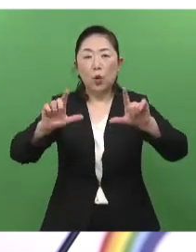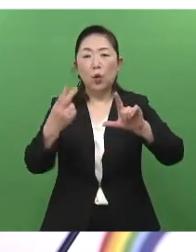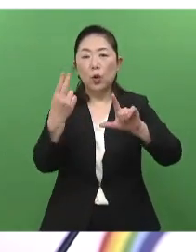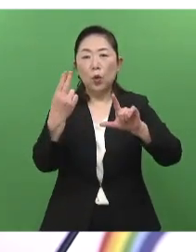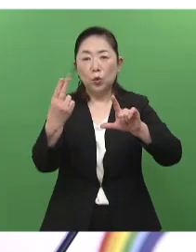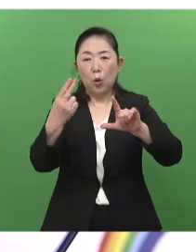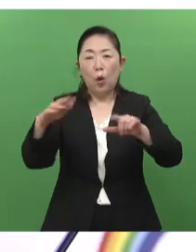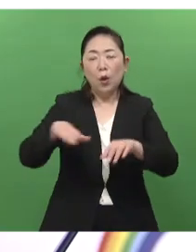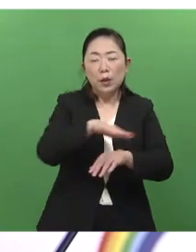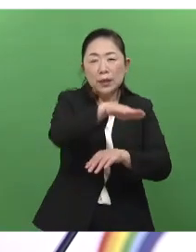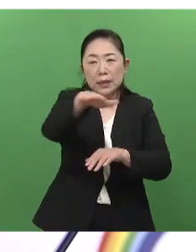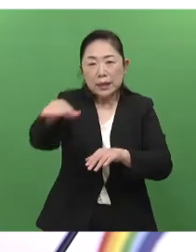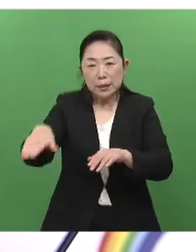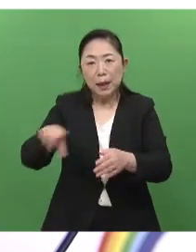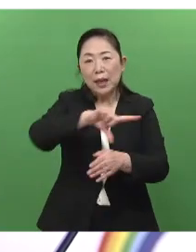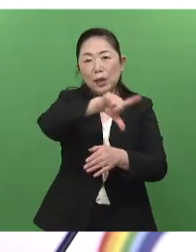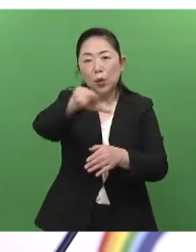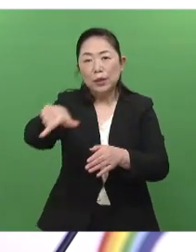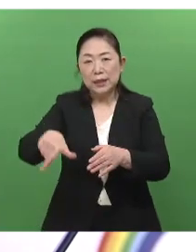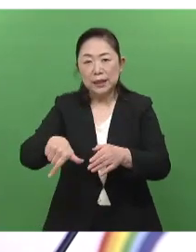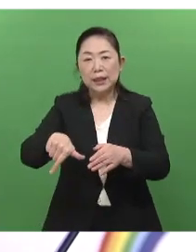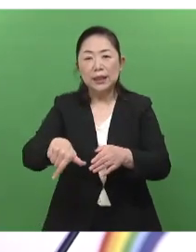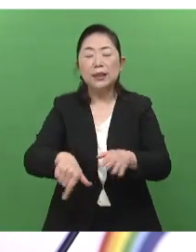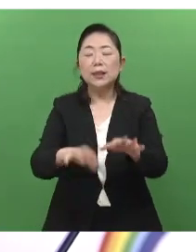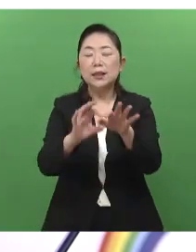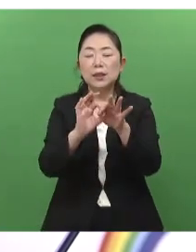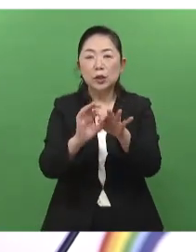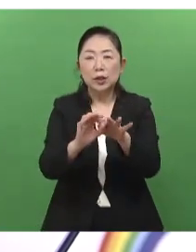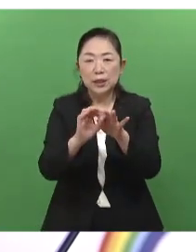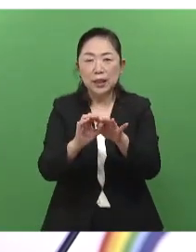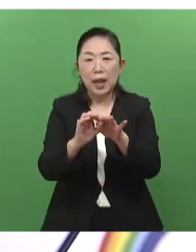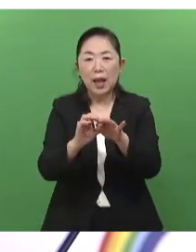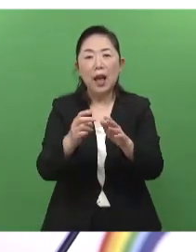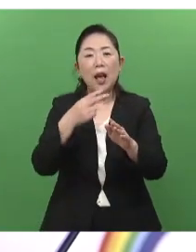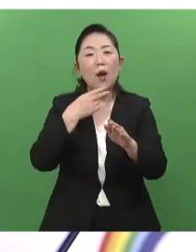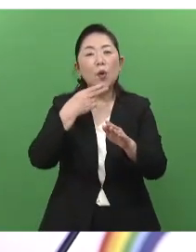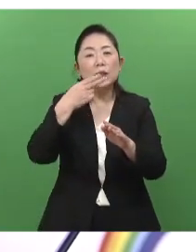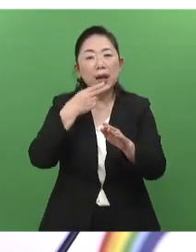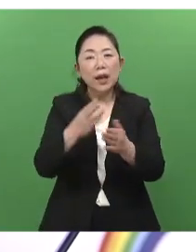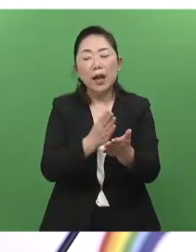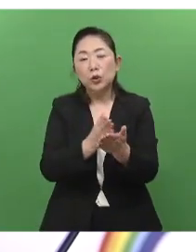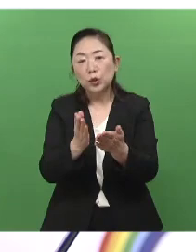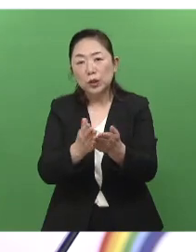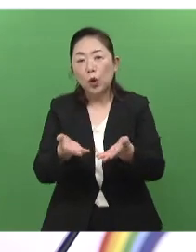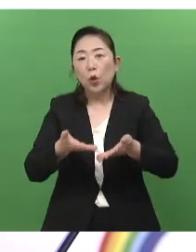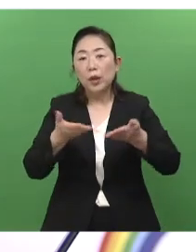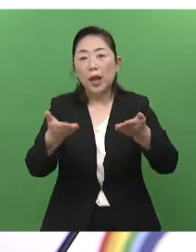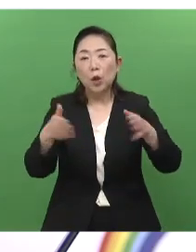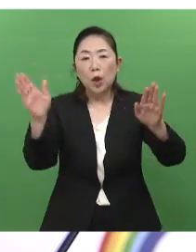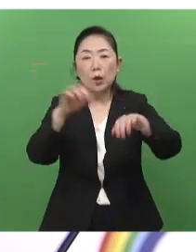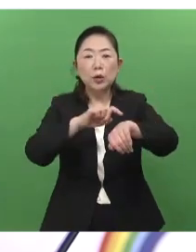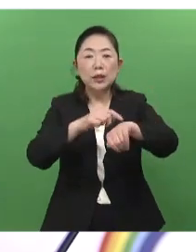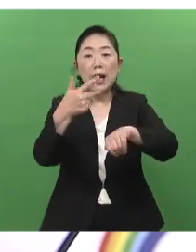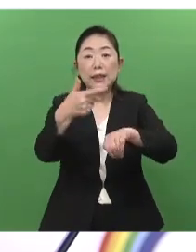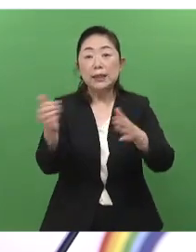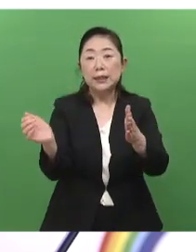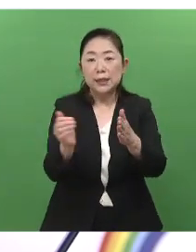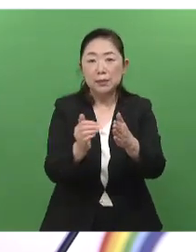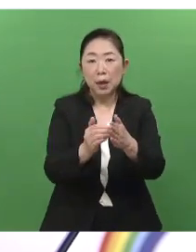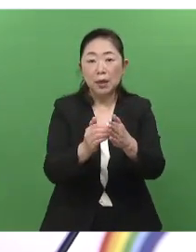ります。そして、お酒については7時ということで、これは